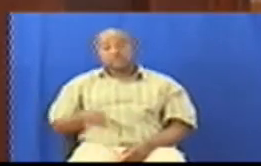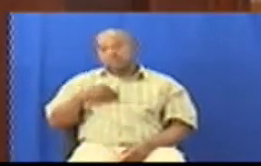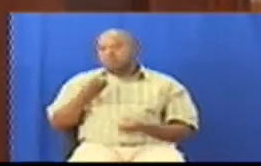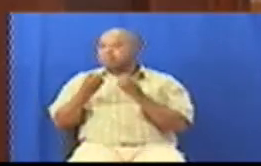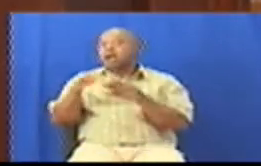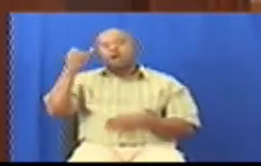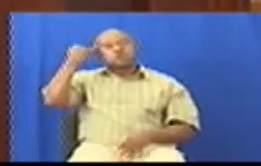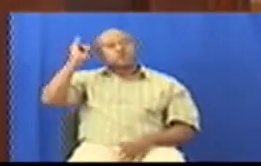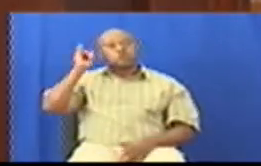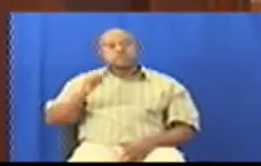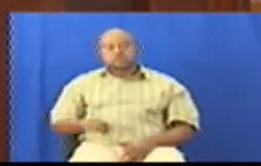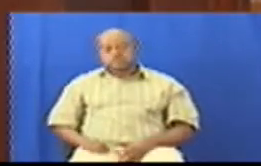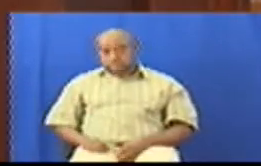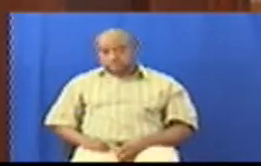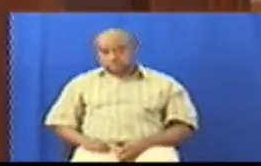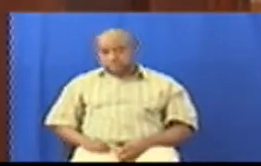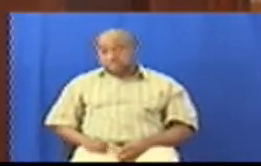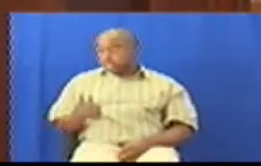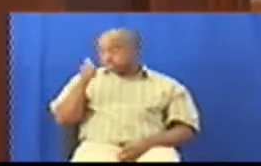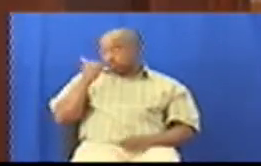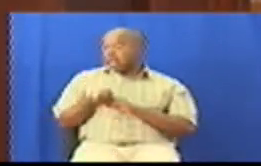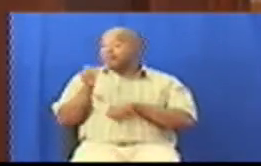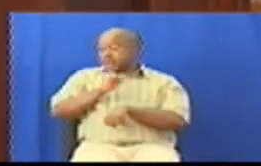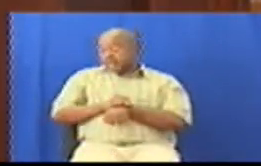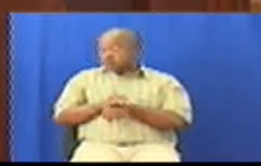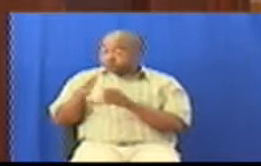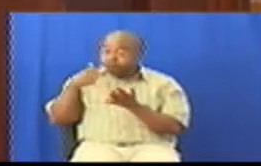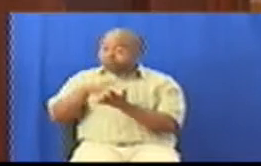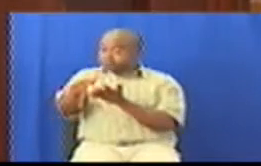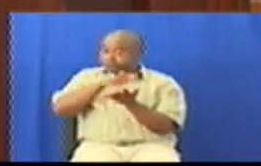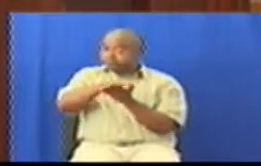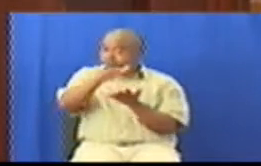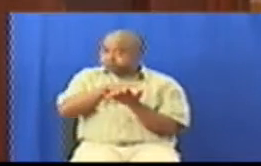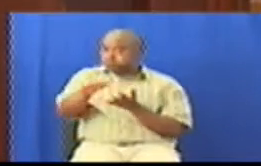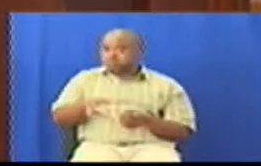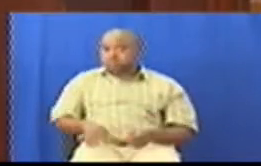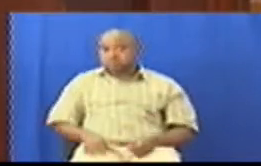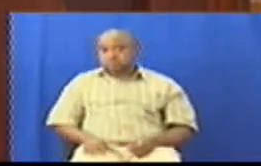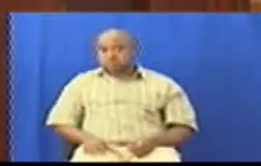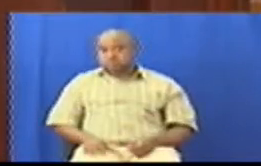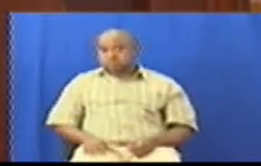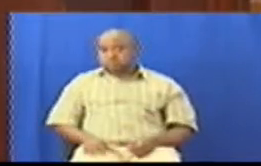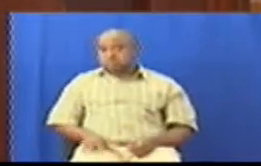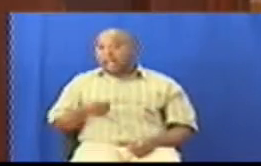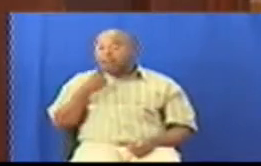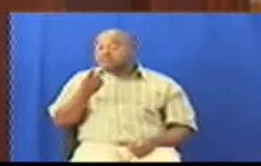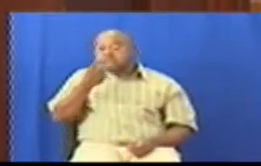na nafikiri utakubalika, nimemsikiza mtaalamu jana anasema kwamba tunaweza tukatumia